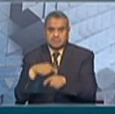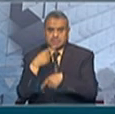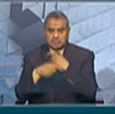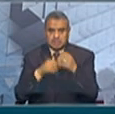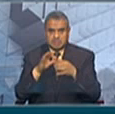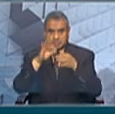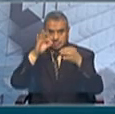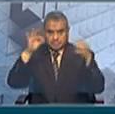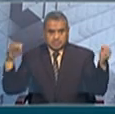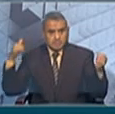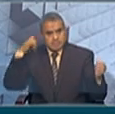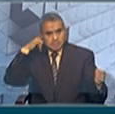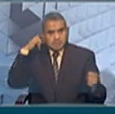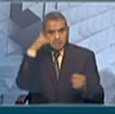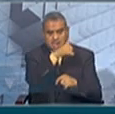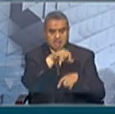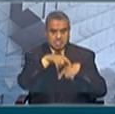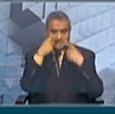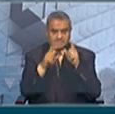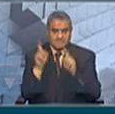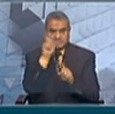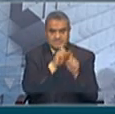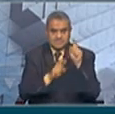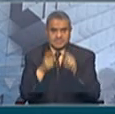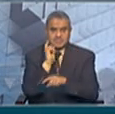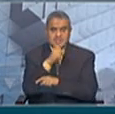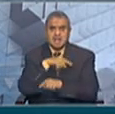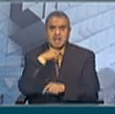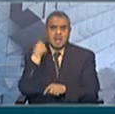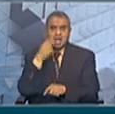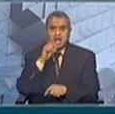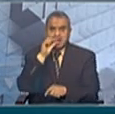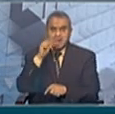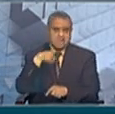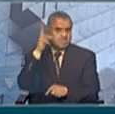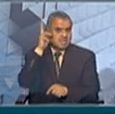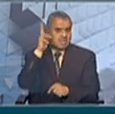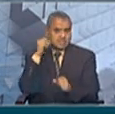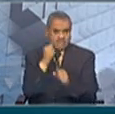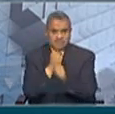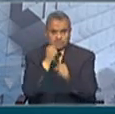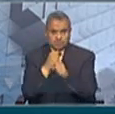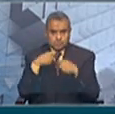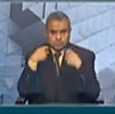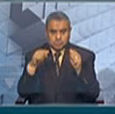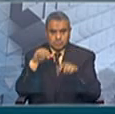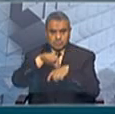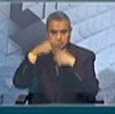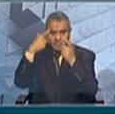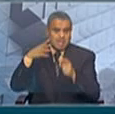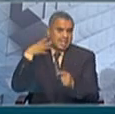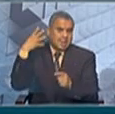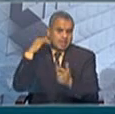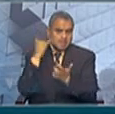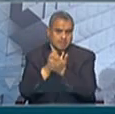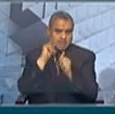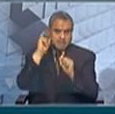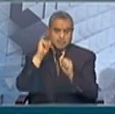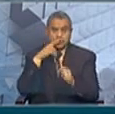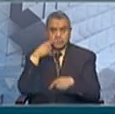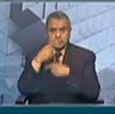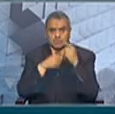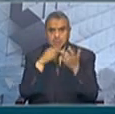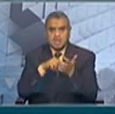وللمزيد من المتابعة انضم إلينا عبر الهاتف الأستاذ خالد محمود الكاتب الصحفي المتخصص في الشأن الليبي. أستاذ خالد أرحب